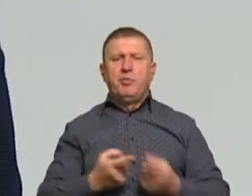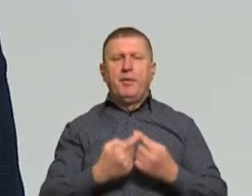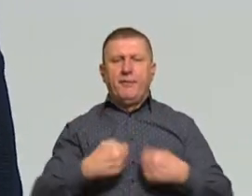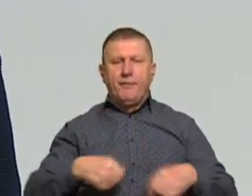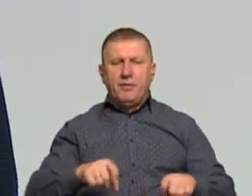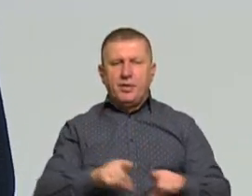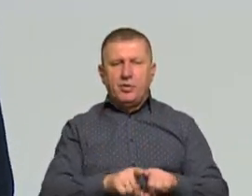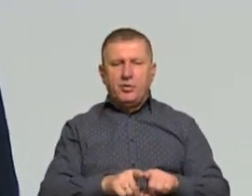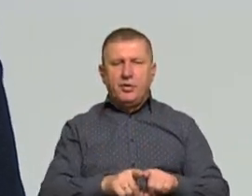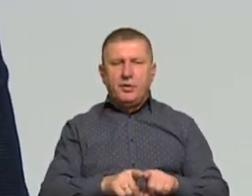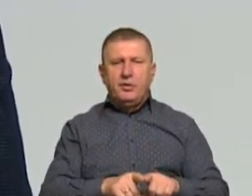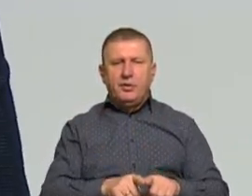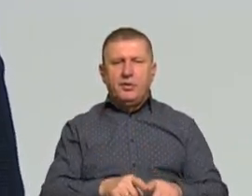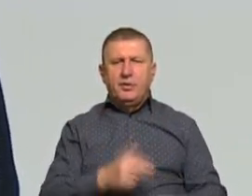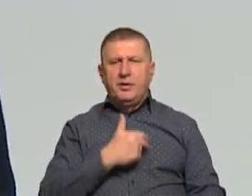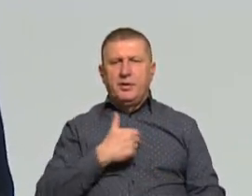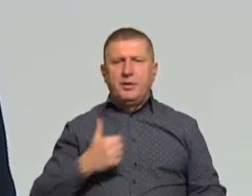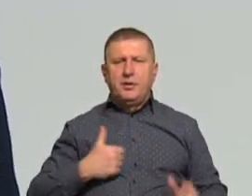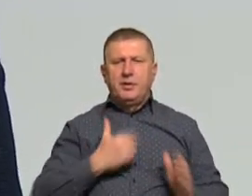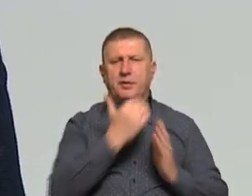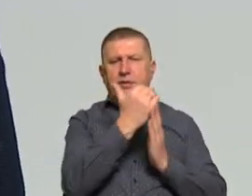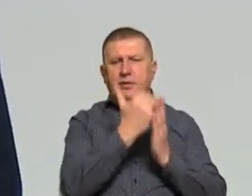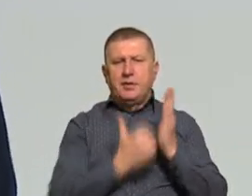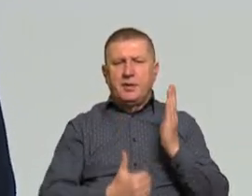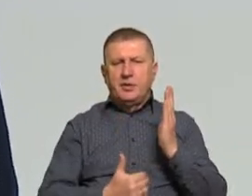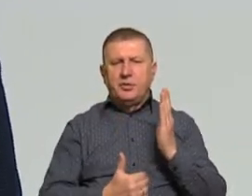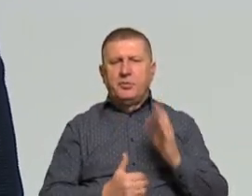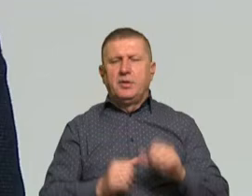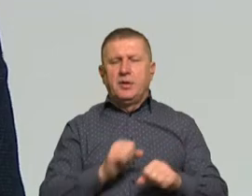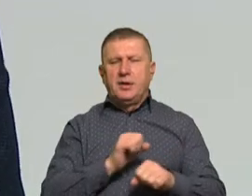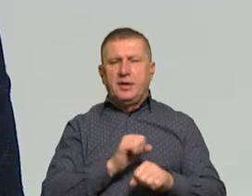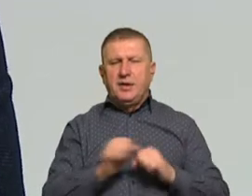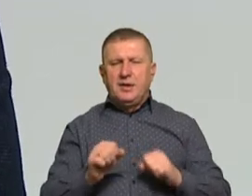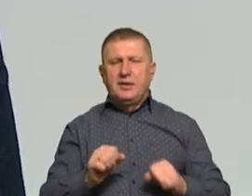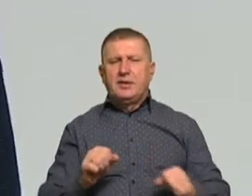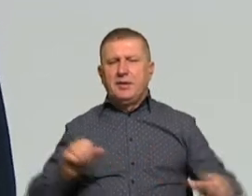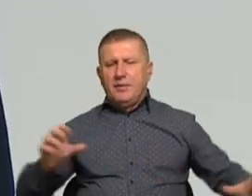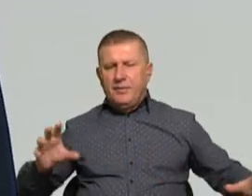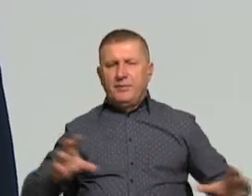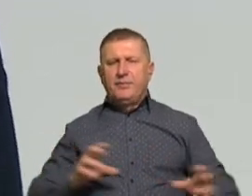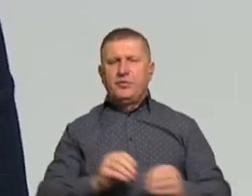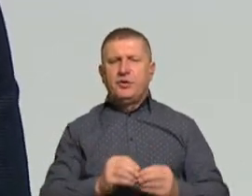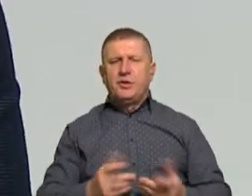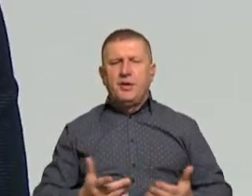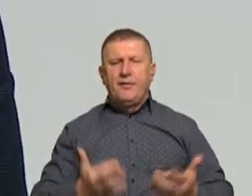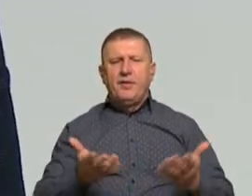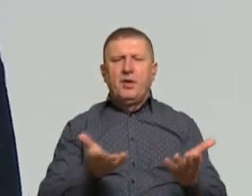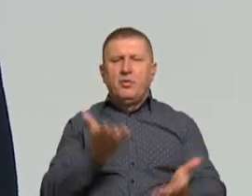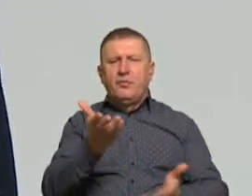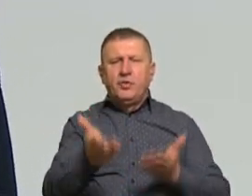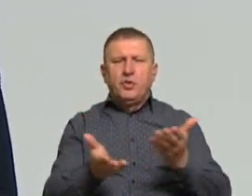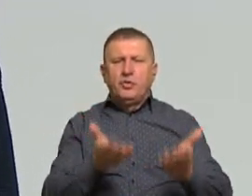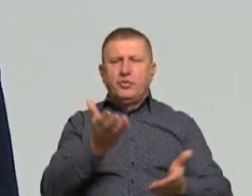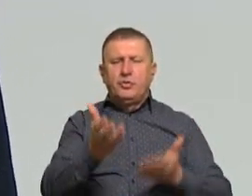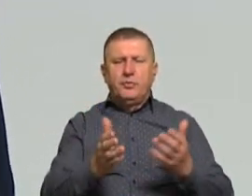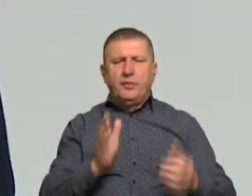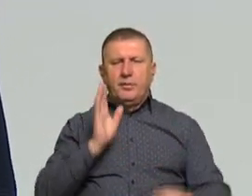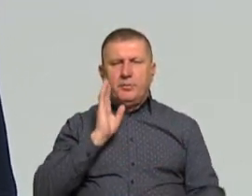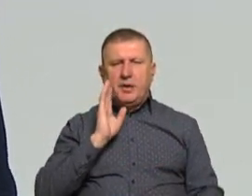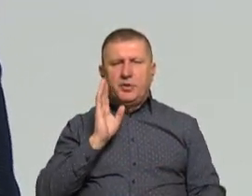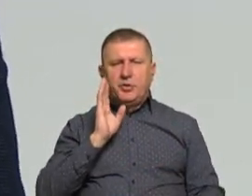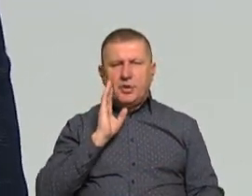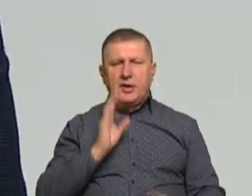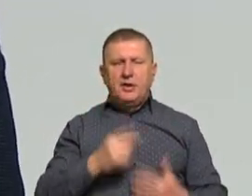realizowane, albowiem nasz program jest emanacją wielu wniosków mieszkańców, które materializowały się